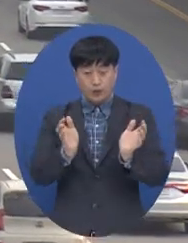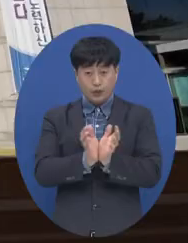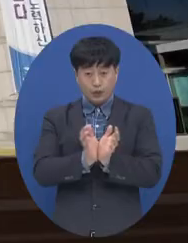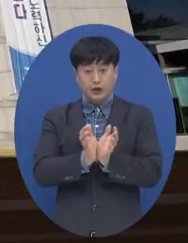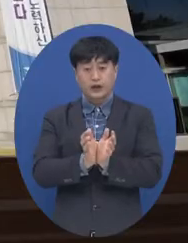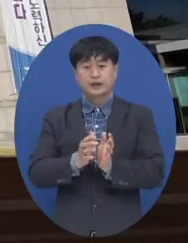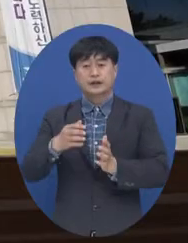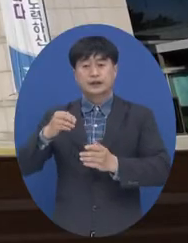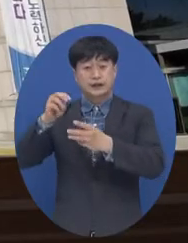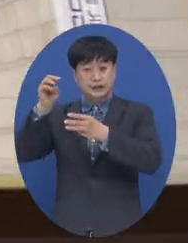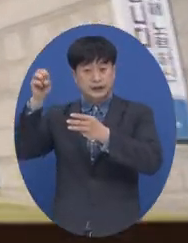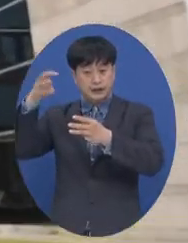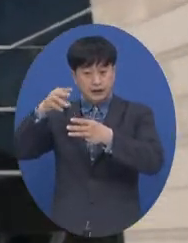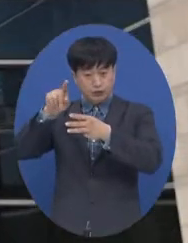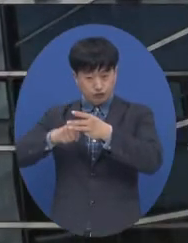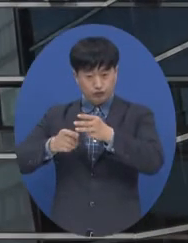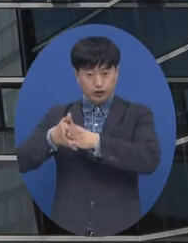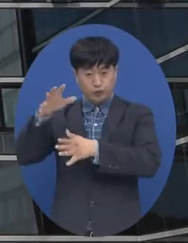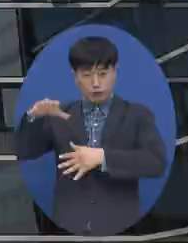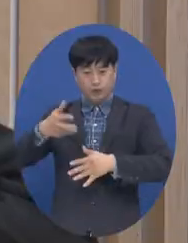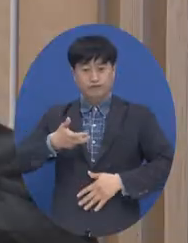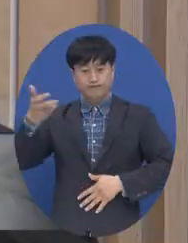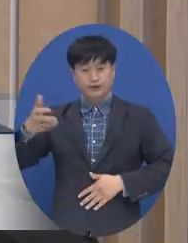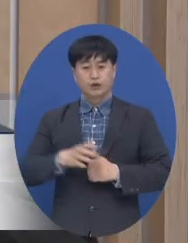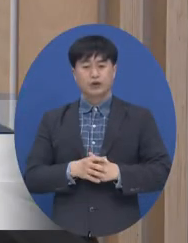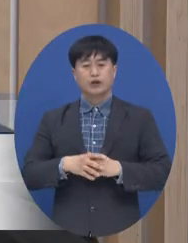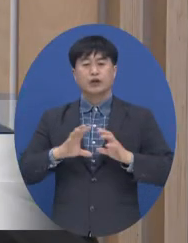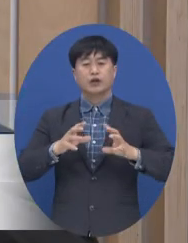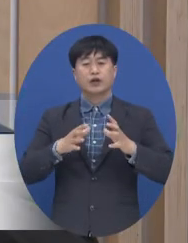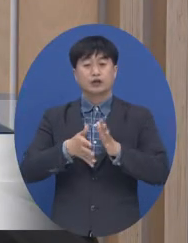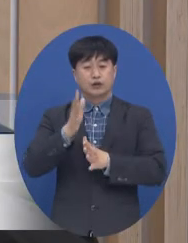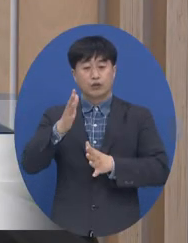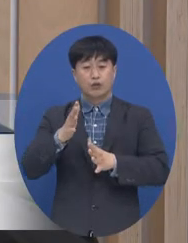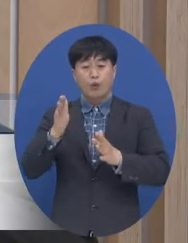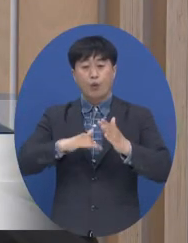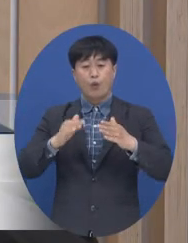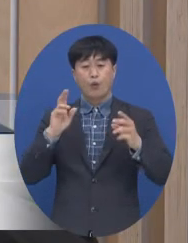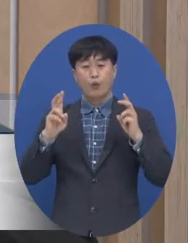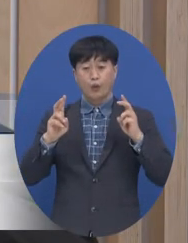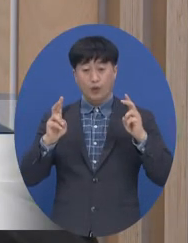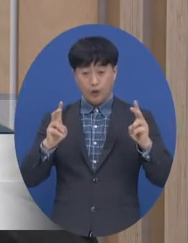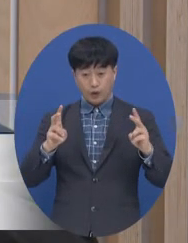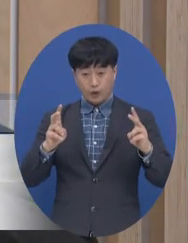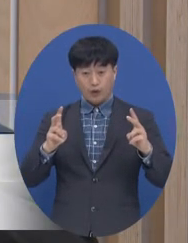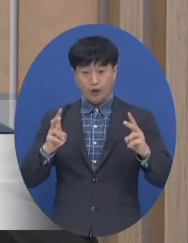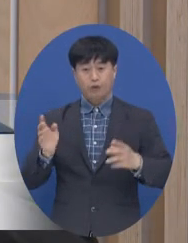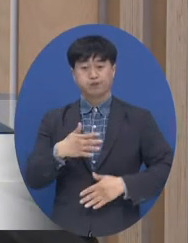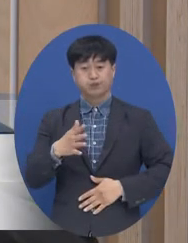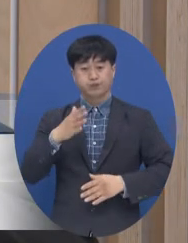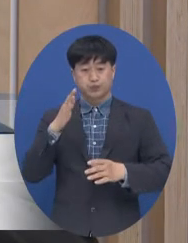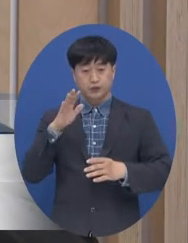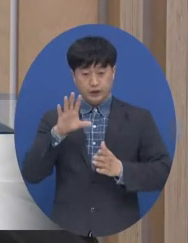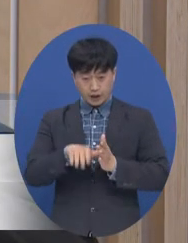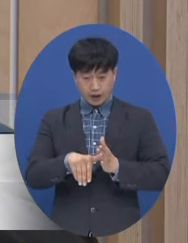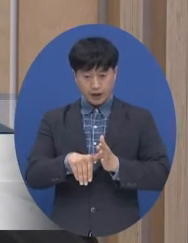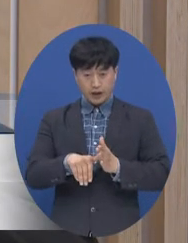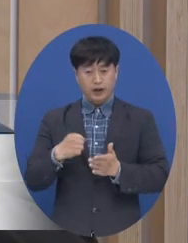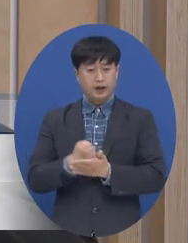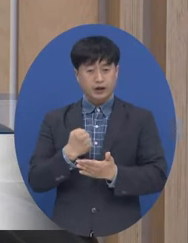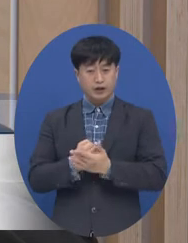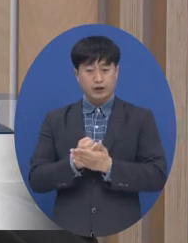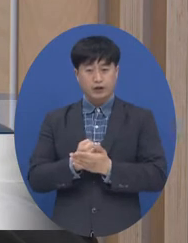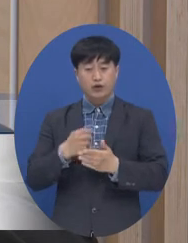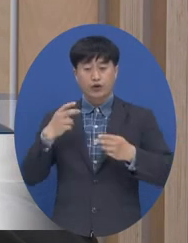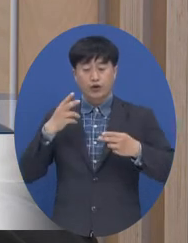공사는 양주시에 들어섭니다 국가 누 악마 공공기관과 전망이 시켰습니다 일어 안타까운 현실에서